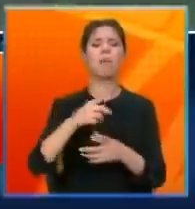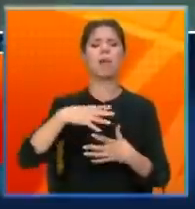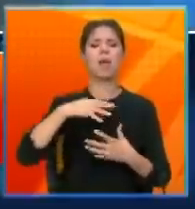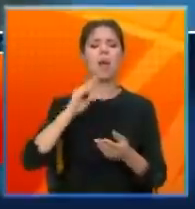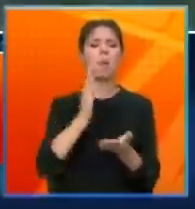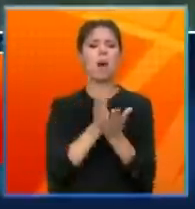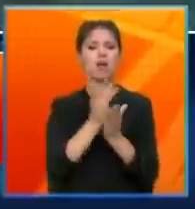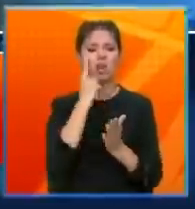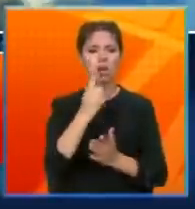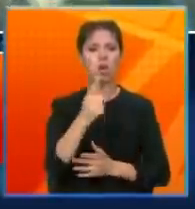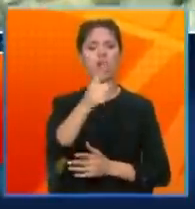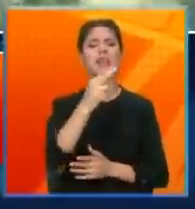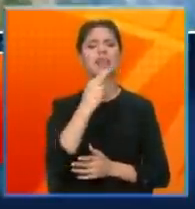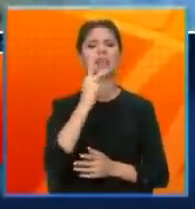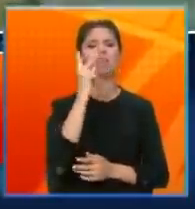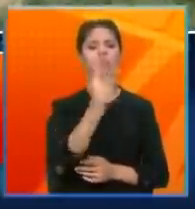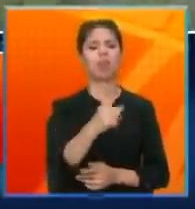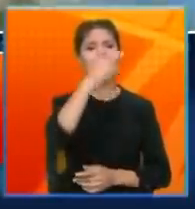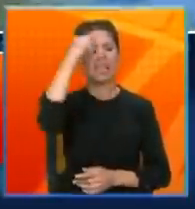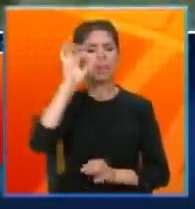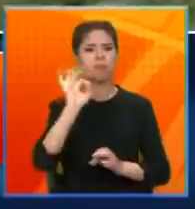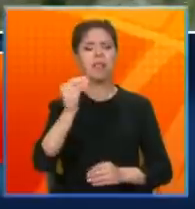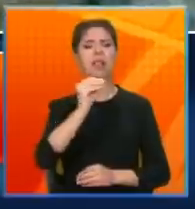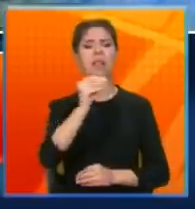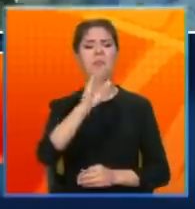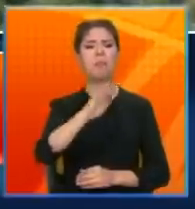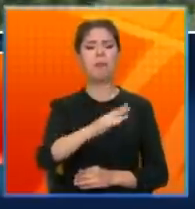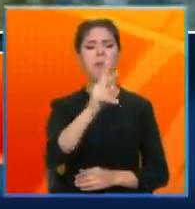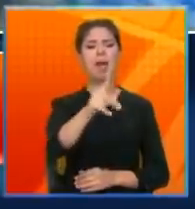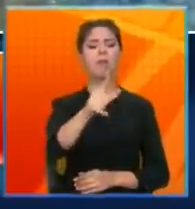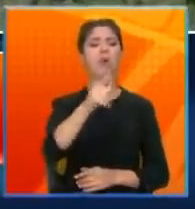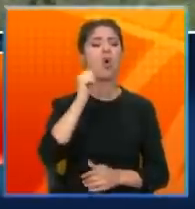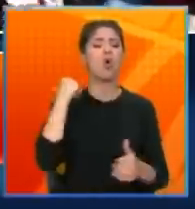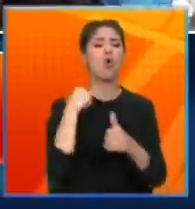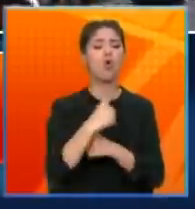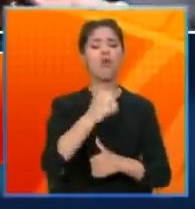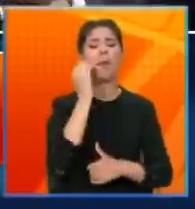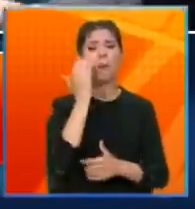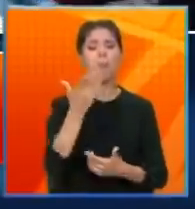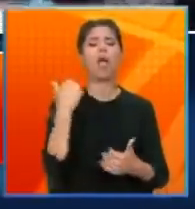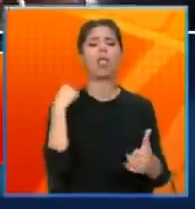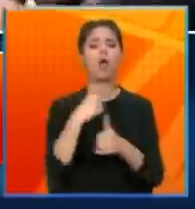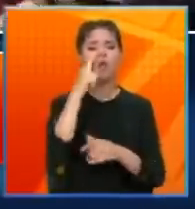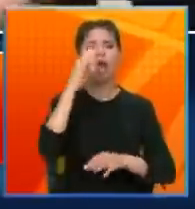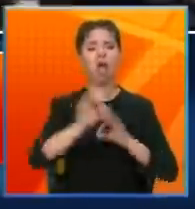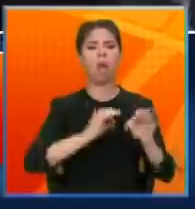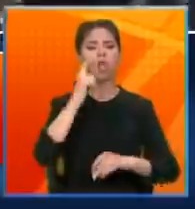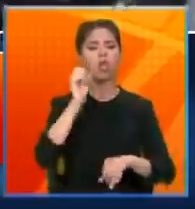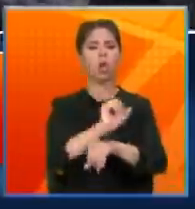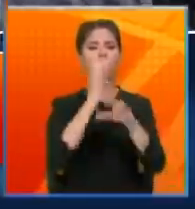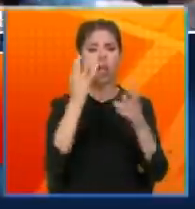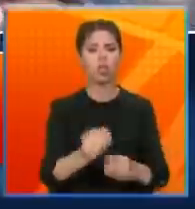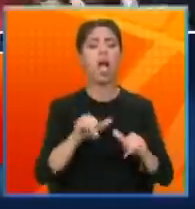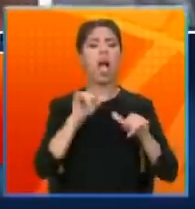1,5 yaşındaki Ecrin'in çıktı. Talihsiz bebeğin cinayet şüphelisi olarak üvey babaannesiyle üvey amcası gözaltına alındı.